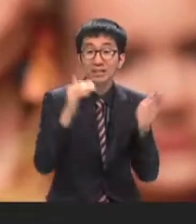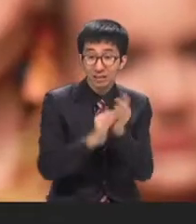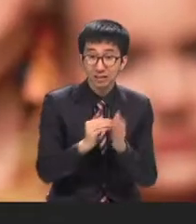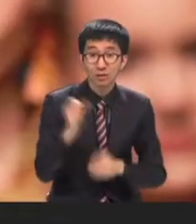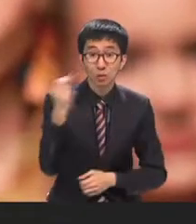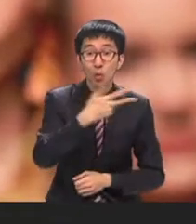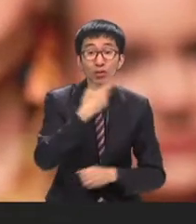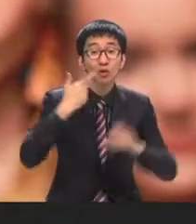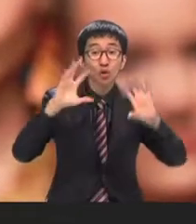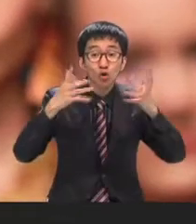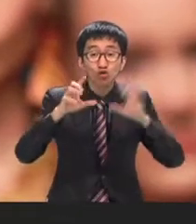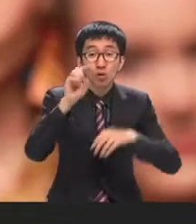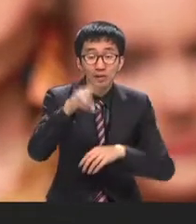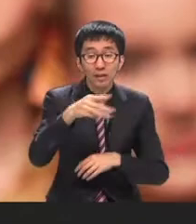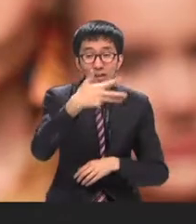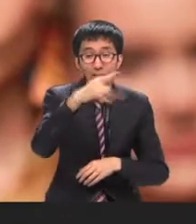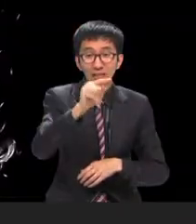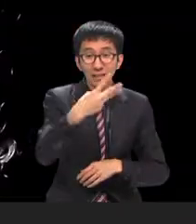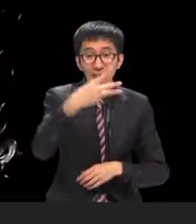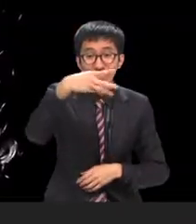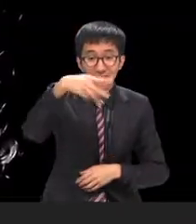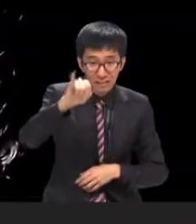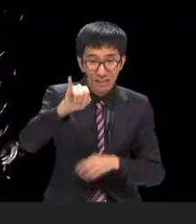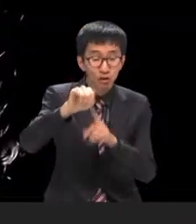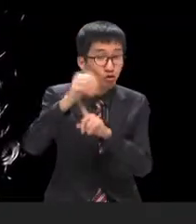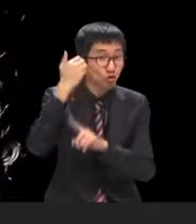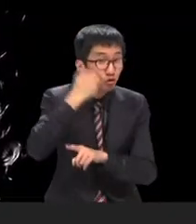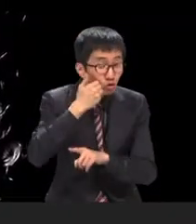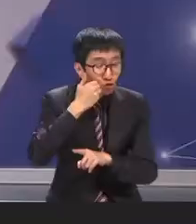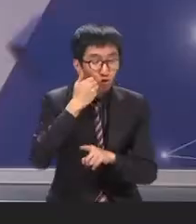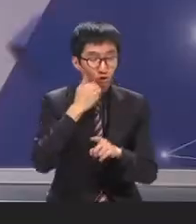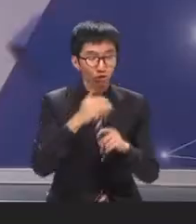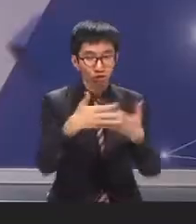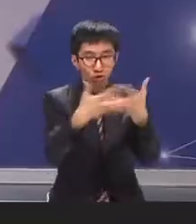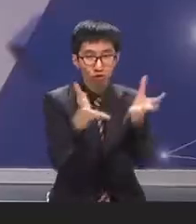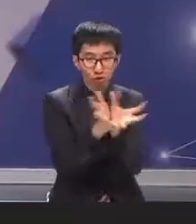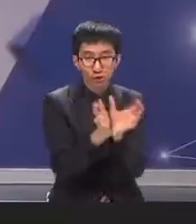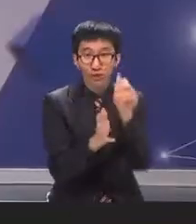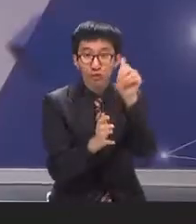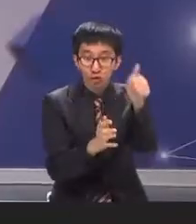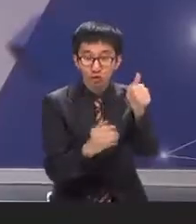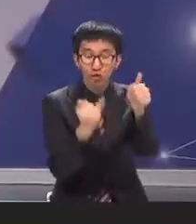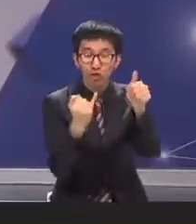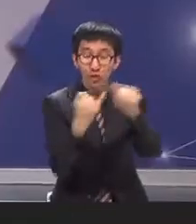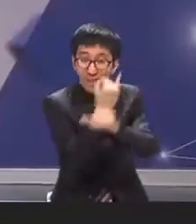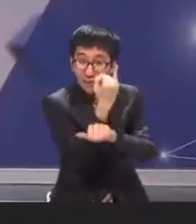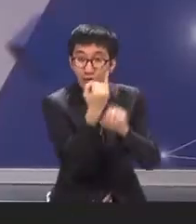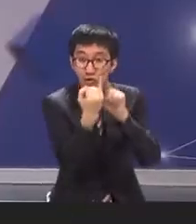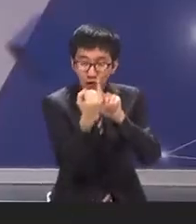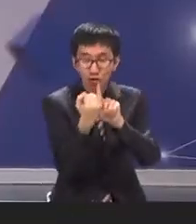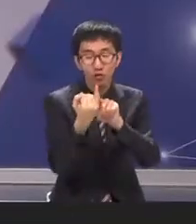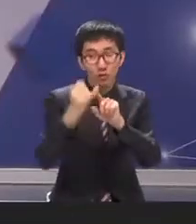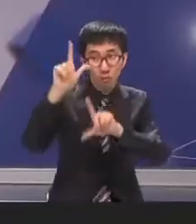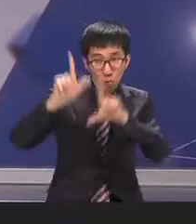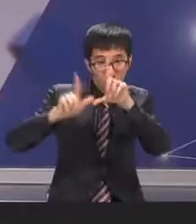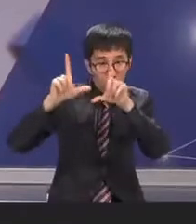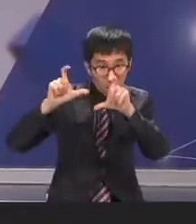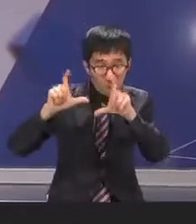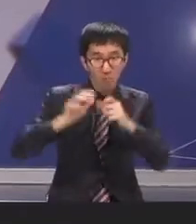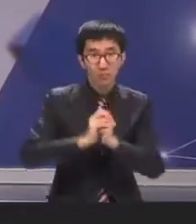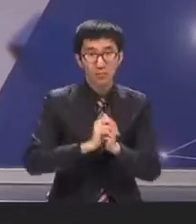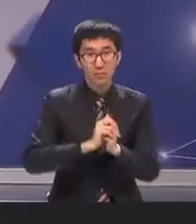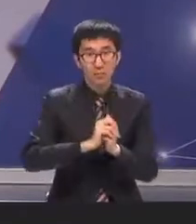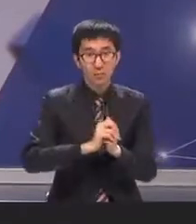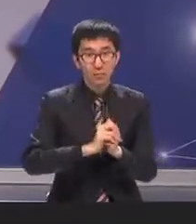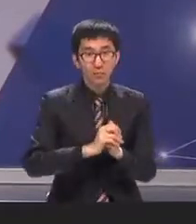2 예 첼시 축구팀 구단주 의 여자친구 모델 를 인터뷰해서 화보를 찍었는데 백인 여성이 흑인